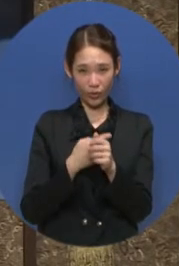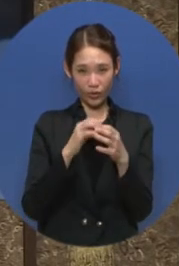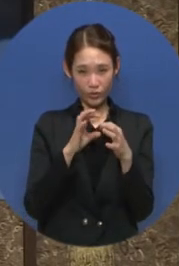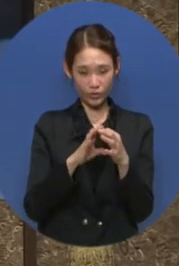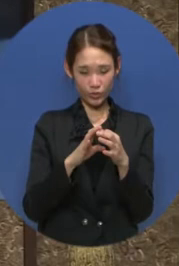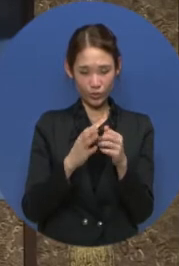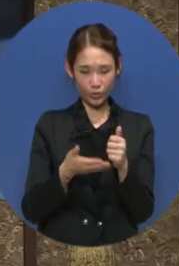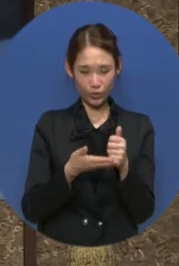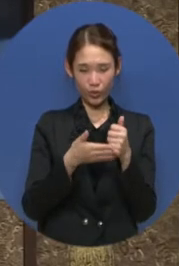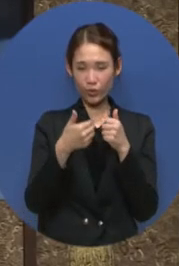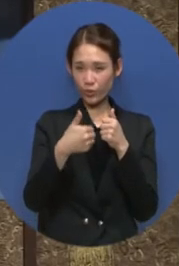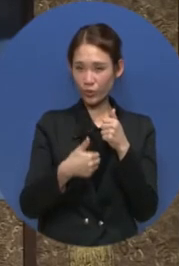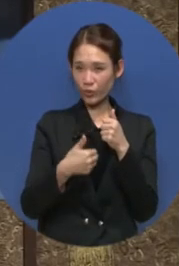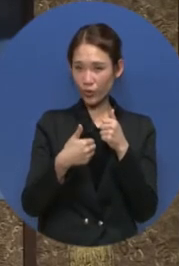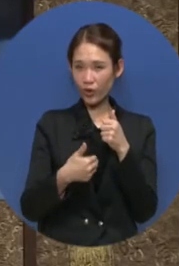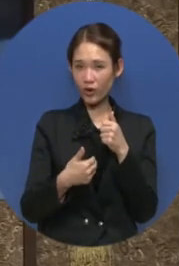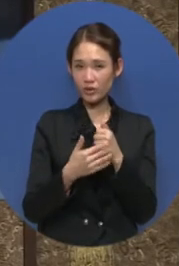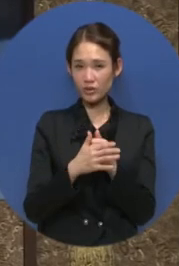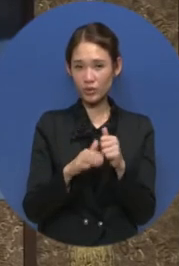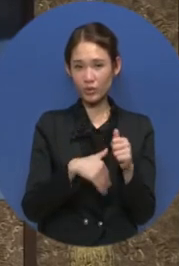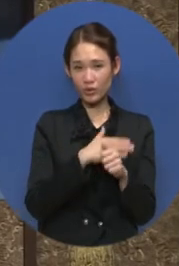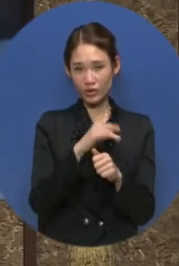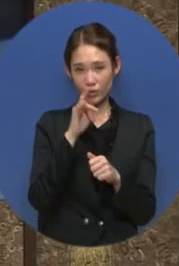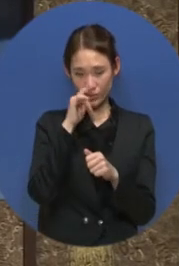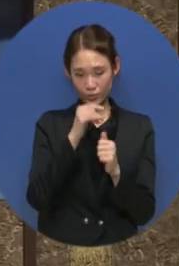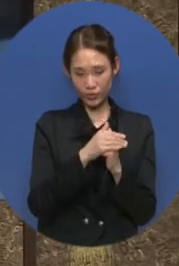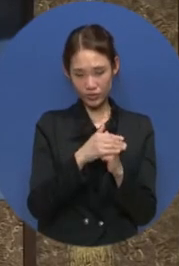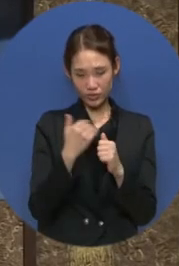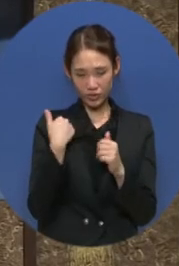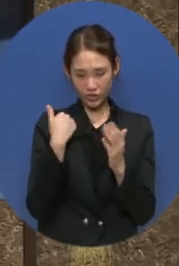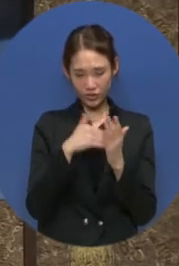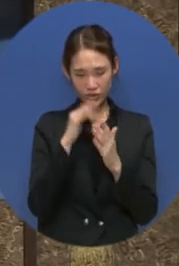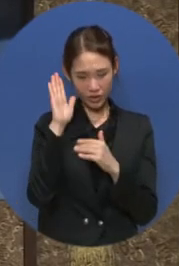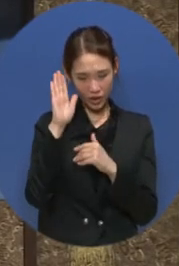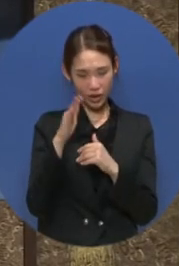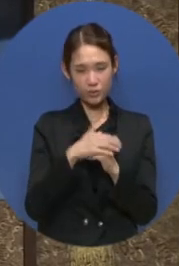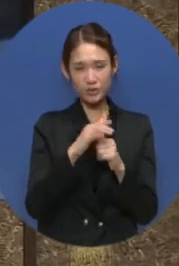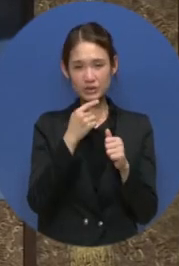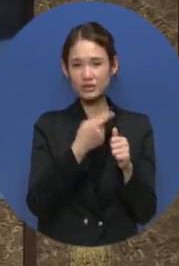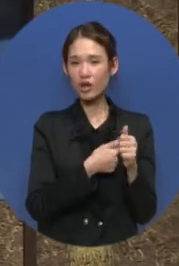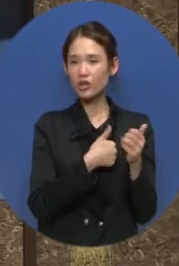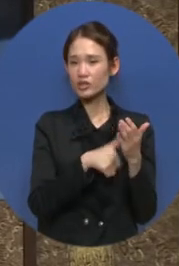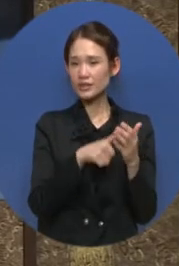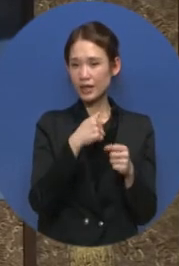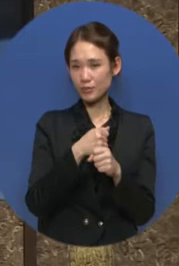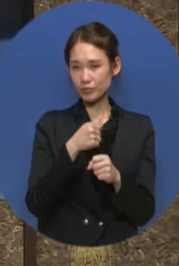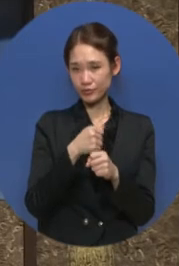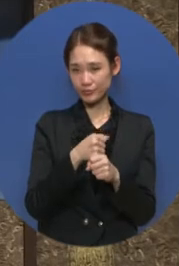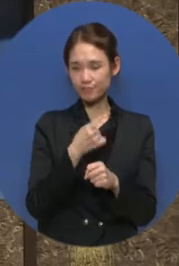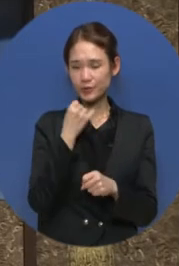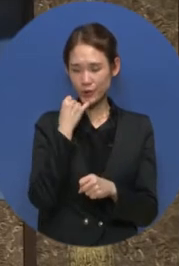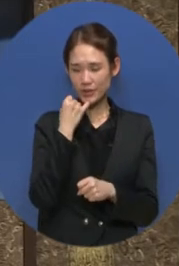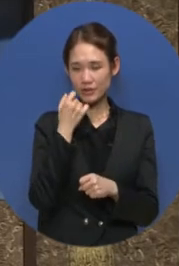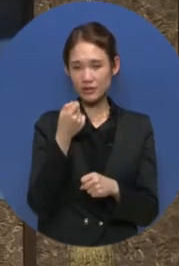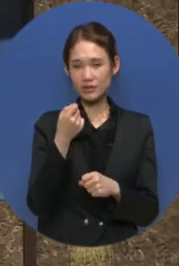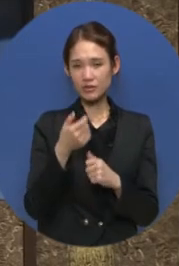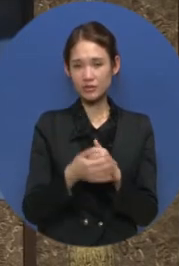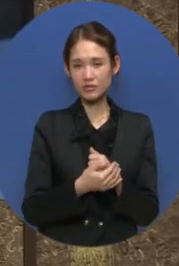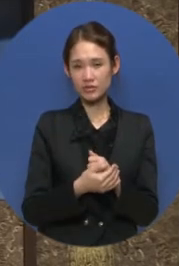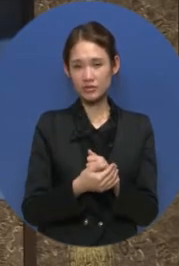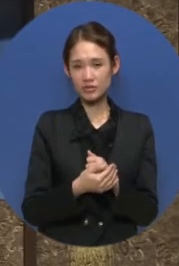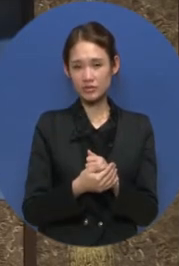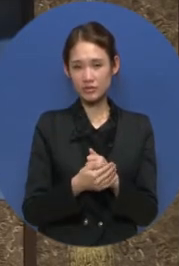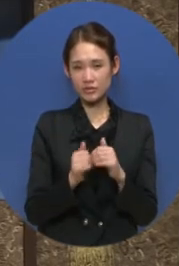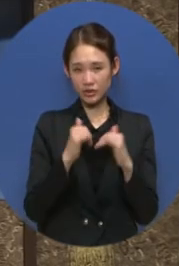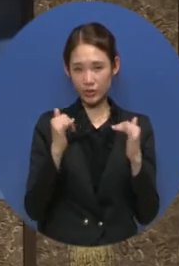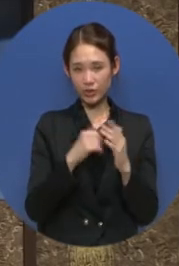쪽으로 환경도 오염이 되고 앞으로는 천연 제품들이 괜찮을 것이다. 사회도